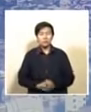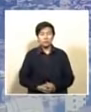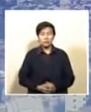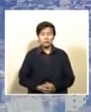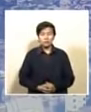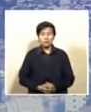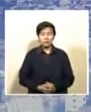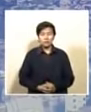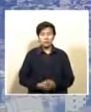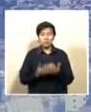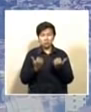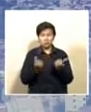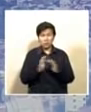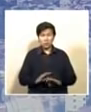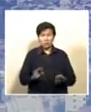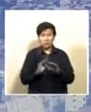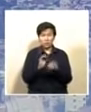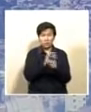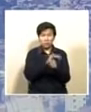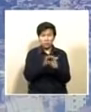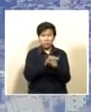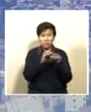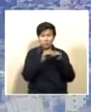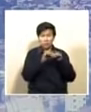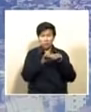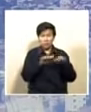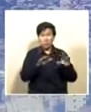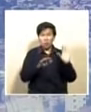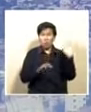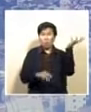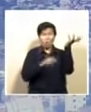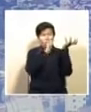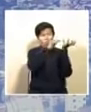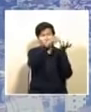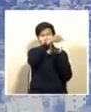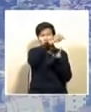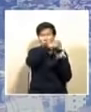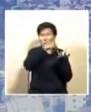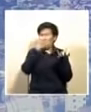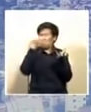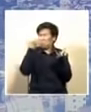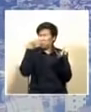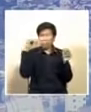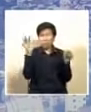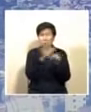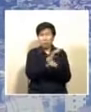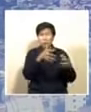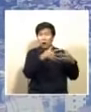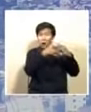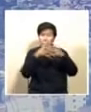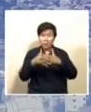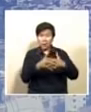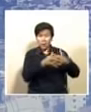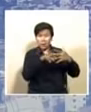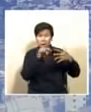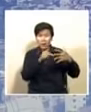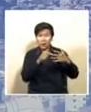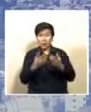ญหามากกว่าเราอีกก็ทำให้การเตรียมเรื่องทรัพยากรต่างๆนี่ลดลงแต่ด้วยความ